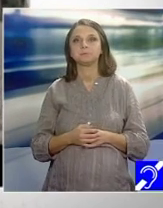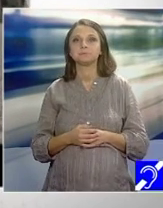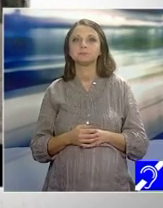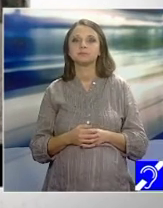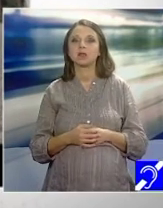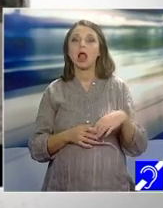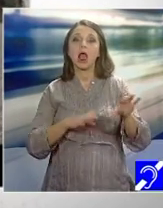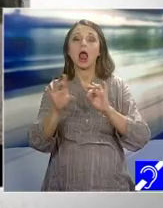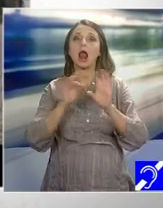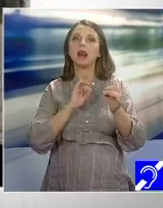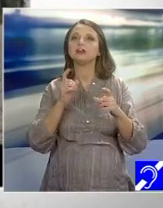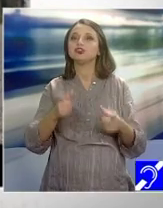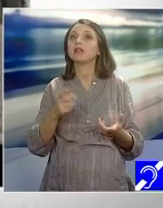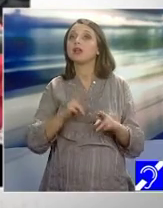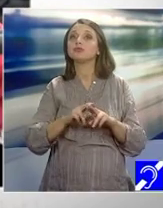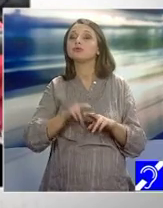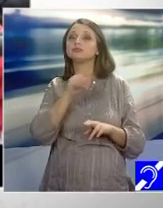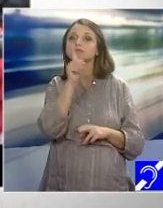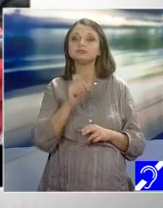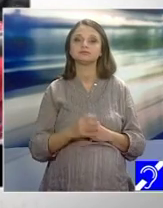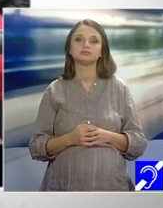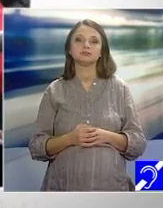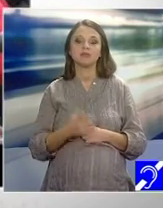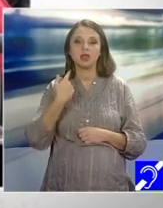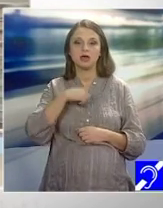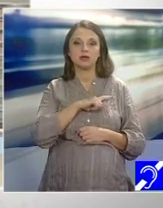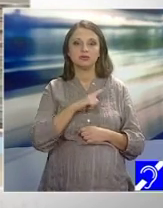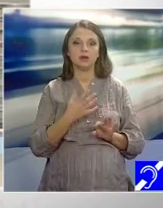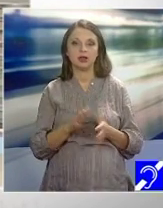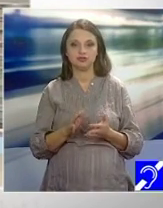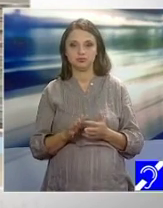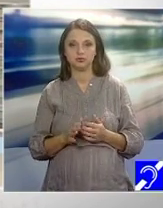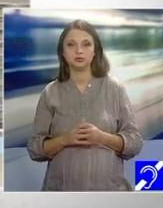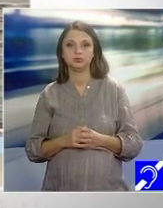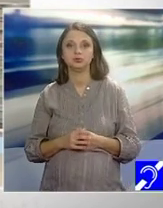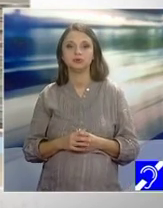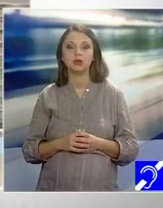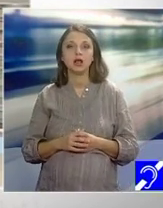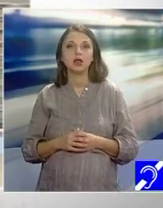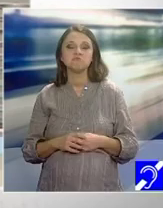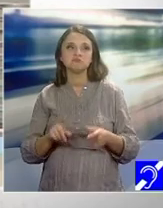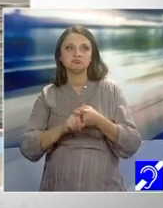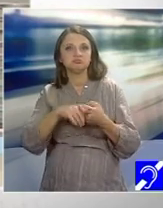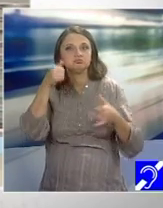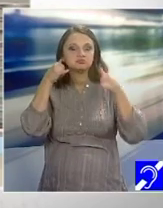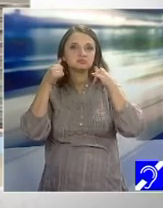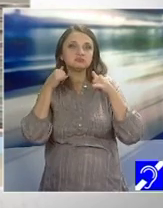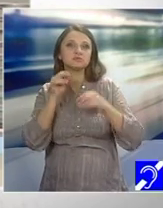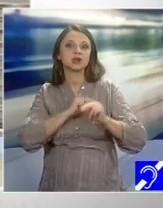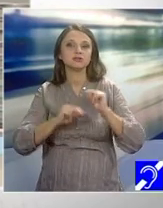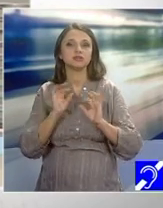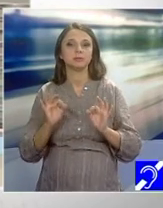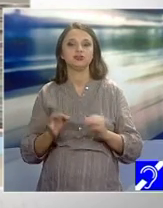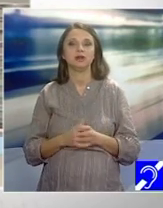selecția cazurilor? Sau pur și simplu... În primă fază, noi o să... Am început să luăm legătura cu asociații de